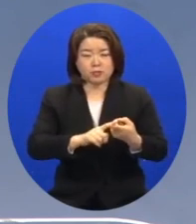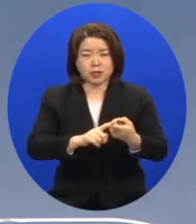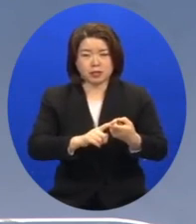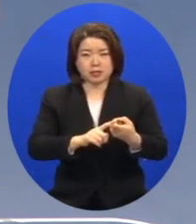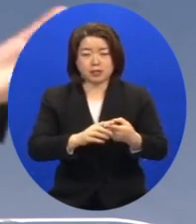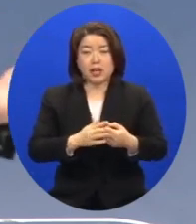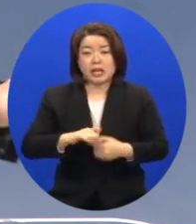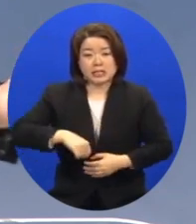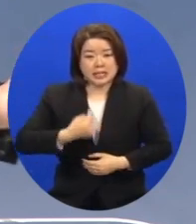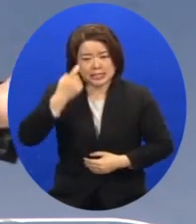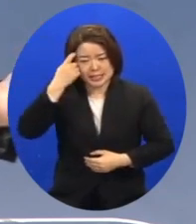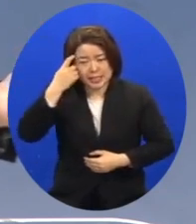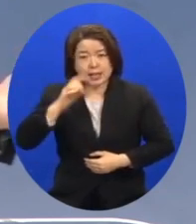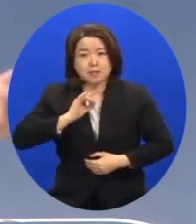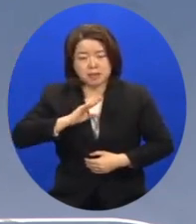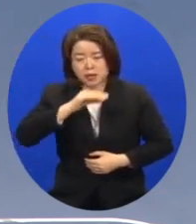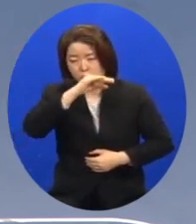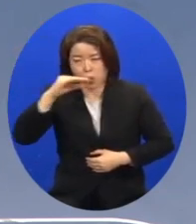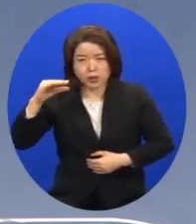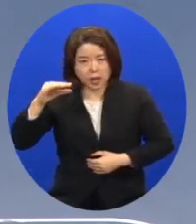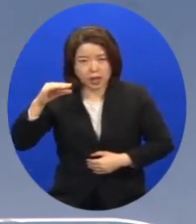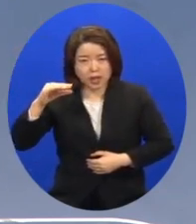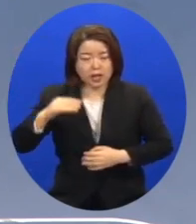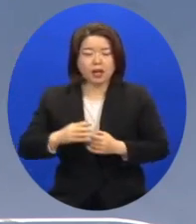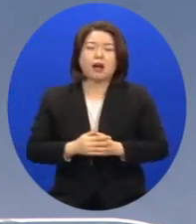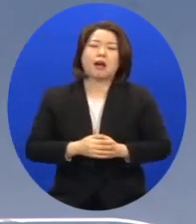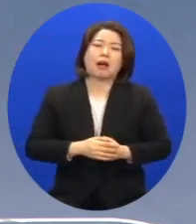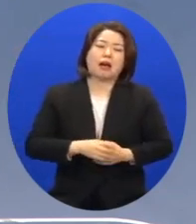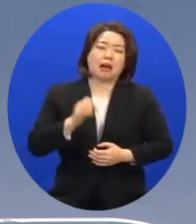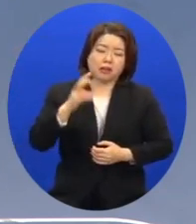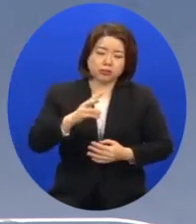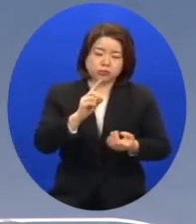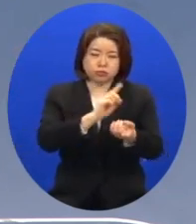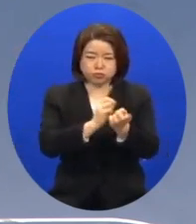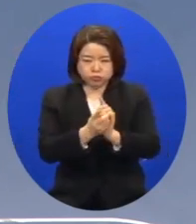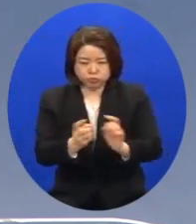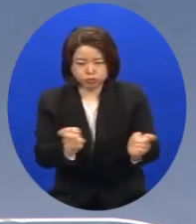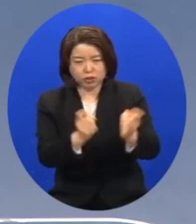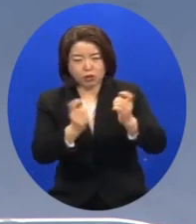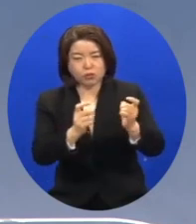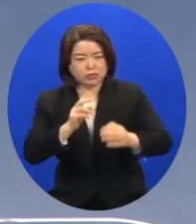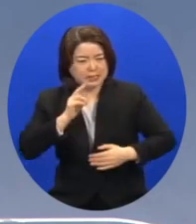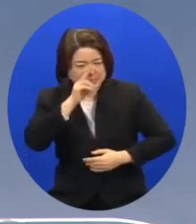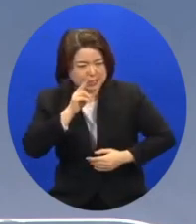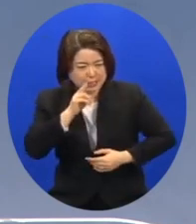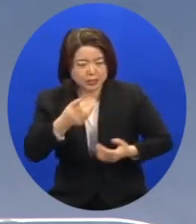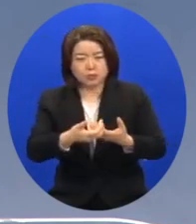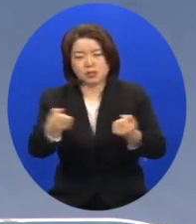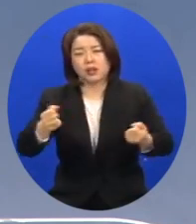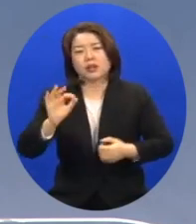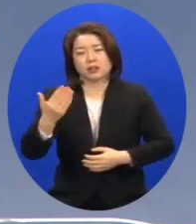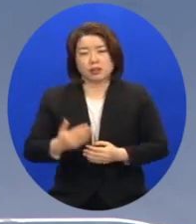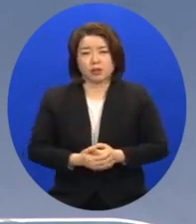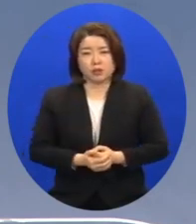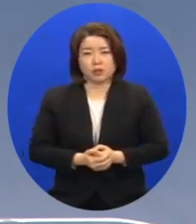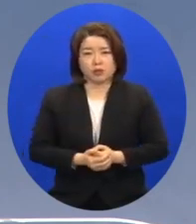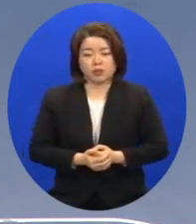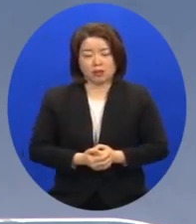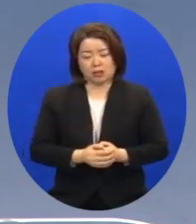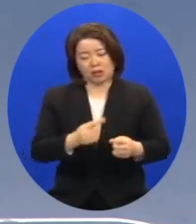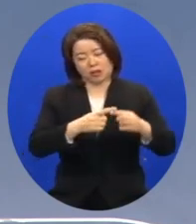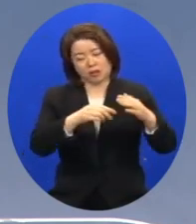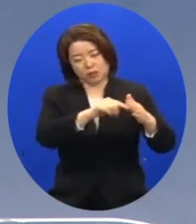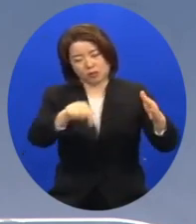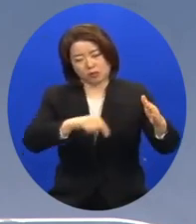생각하는 것만 옳다고 그루 그리고 서로 싸우고 시기하고 질투하게 되는가 교회 공동체가 맨 싸움 판이 되어